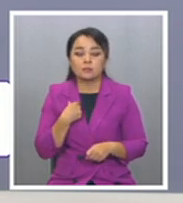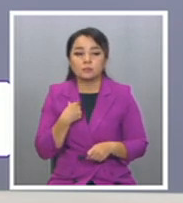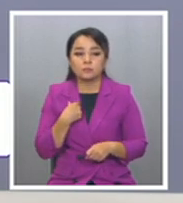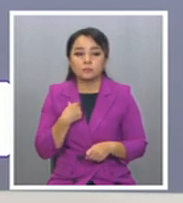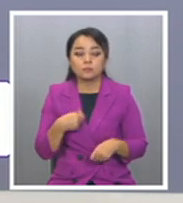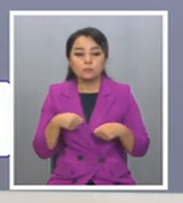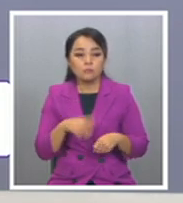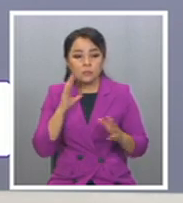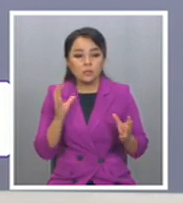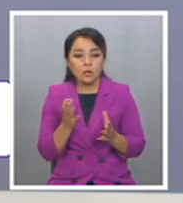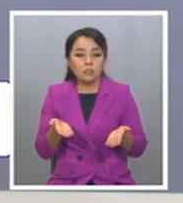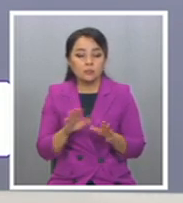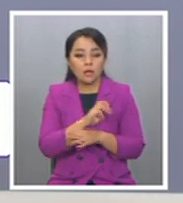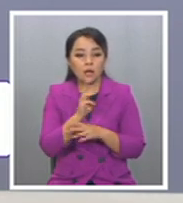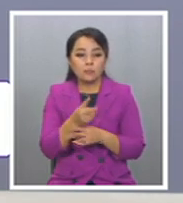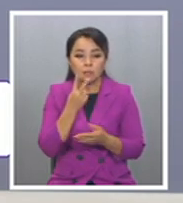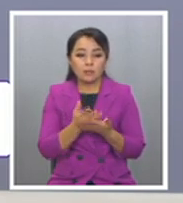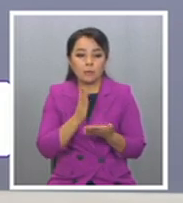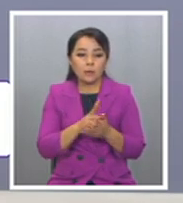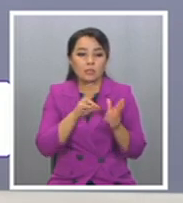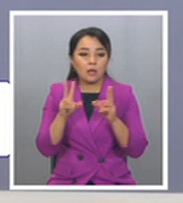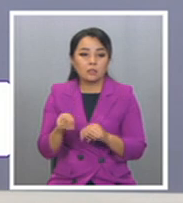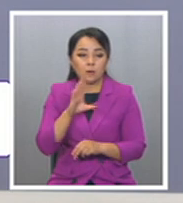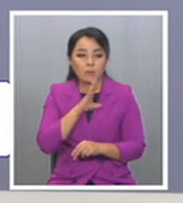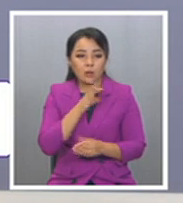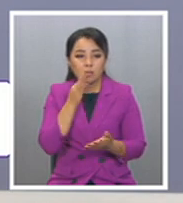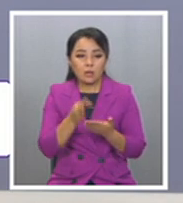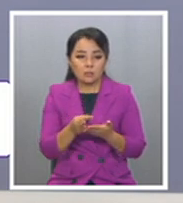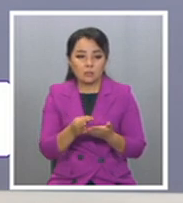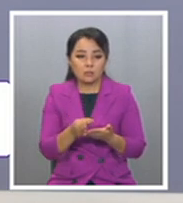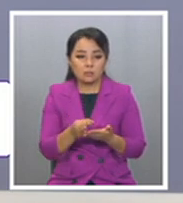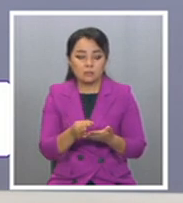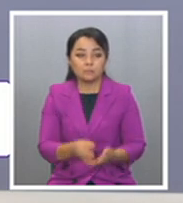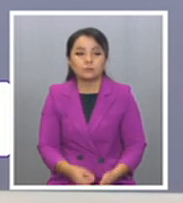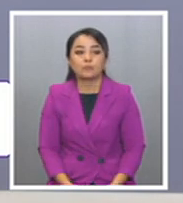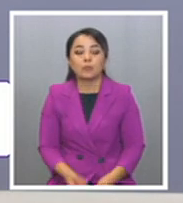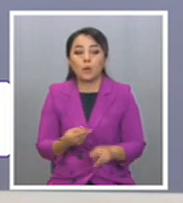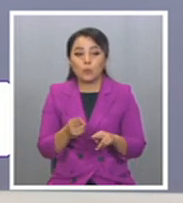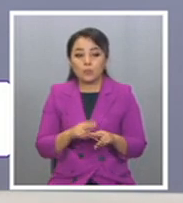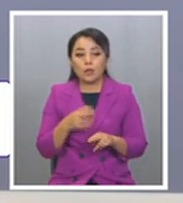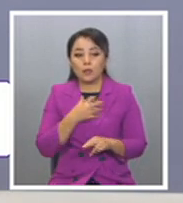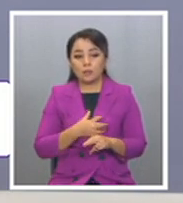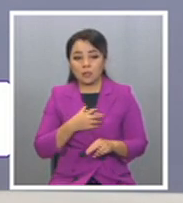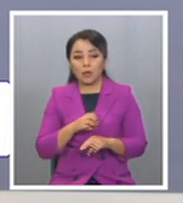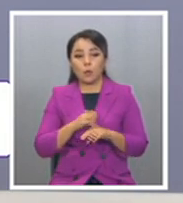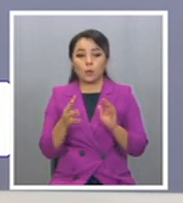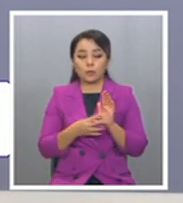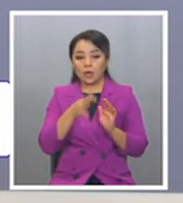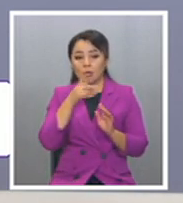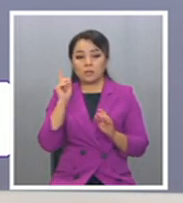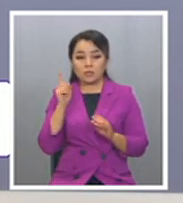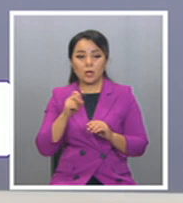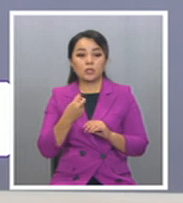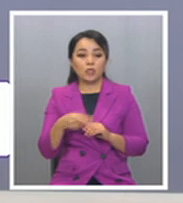құқықтарын сақталуын қамтамасыз етілуін кепілдік беруін алға тартқан болатын. Міне осы негізде 19-шы ғасыр мен 20-шы